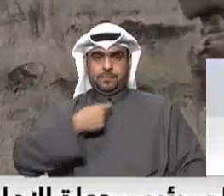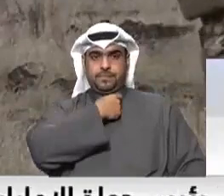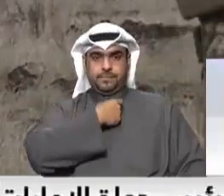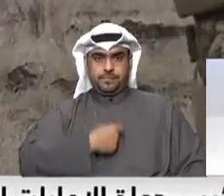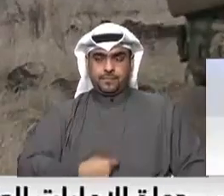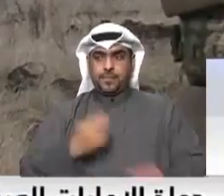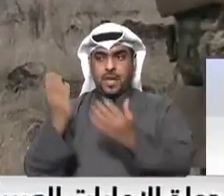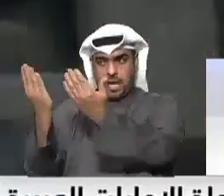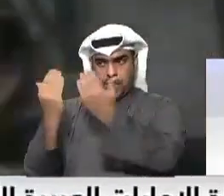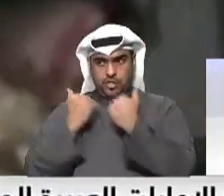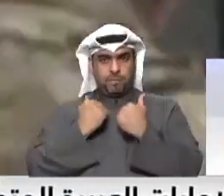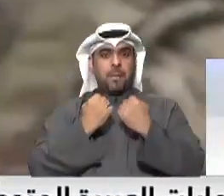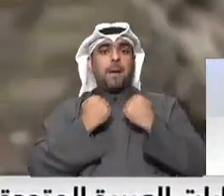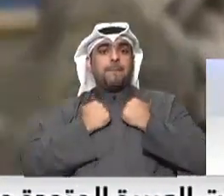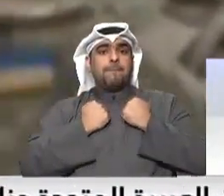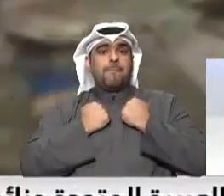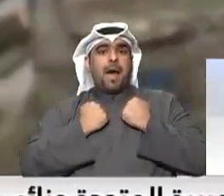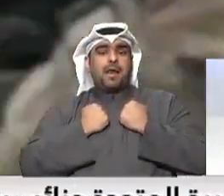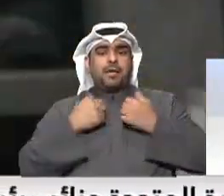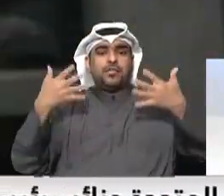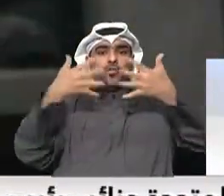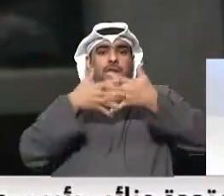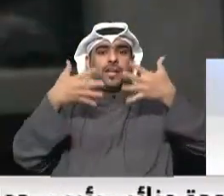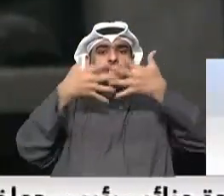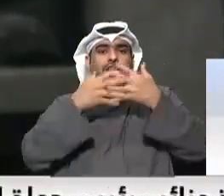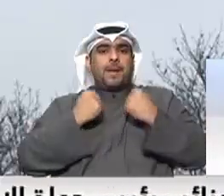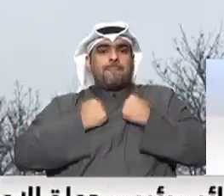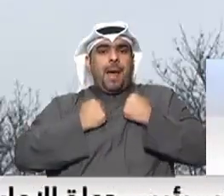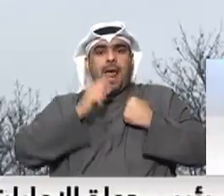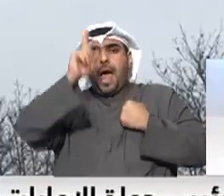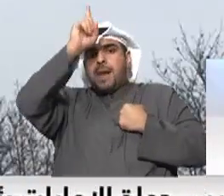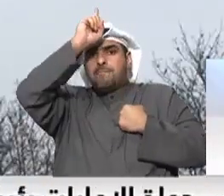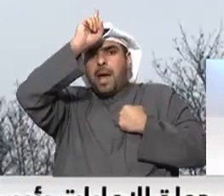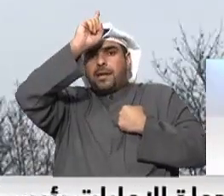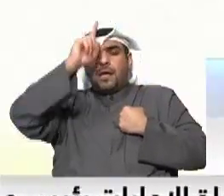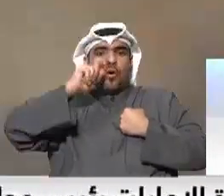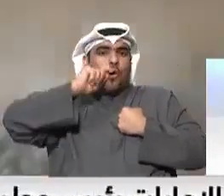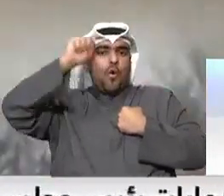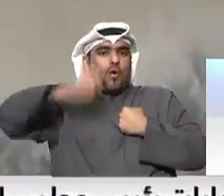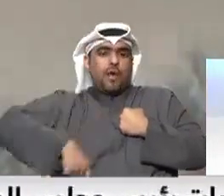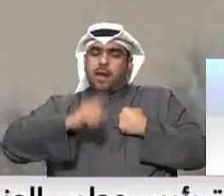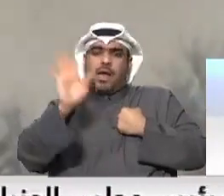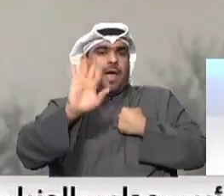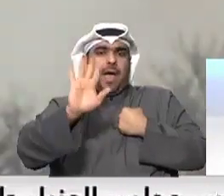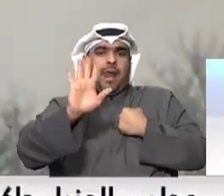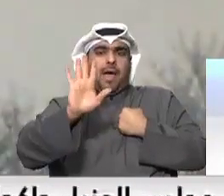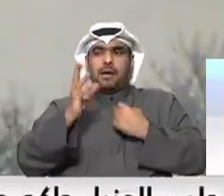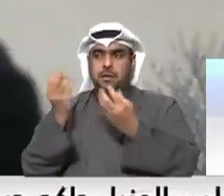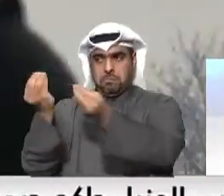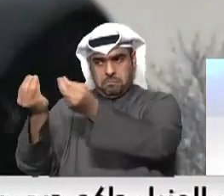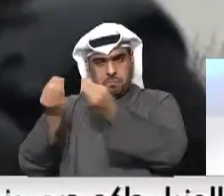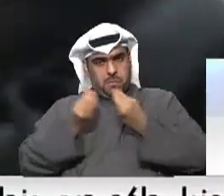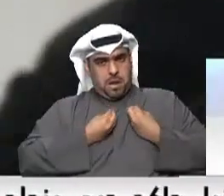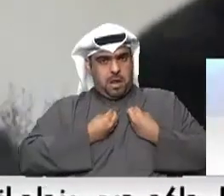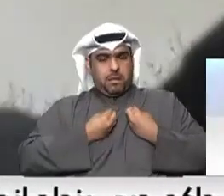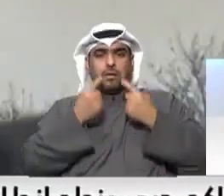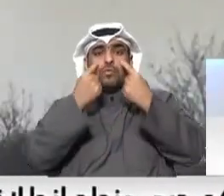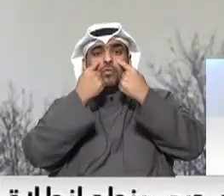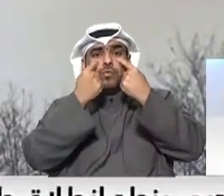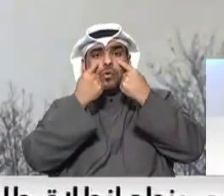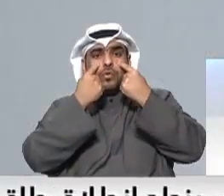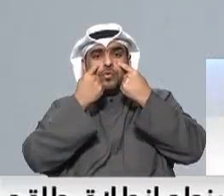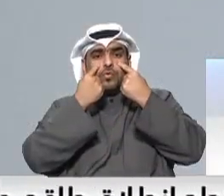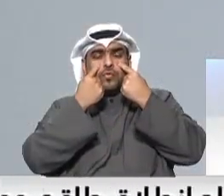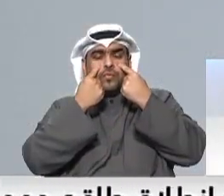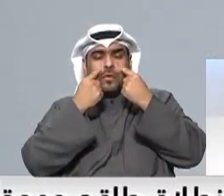بعض الدبابات الى الشركه المصنعه راين ميتال وهو امر يسمح للشركه بسد